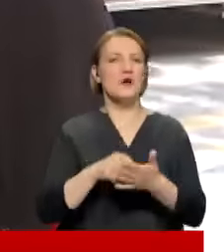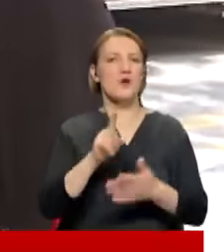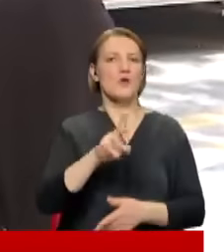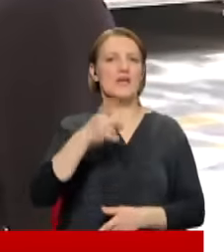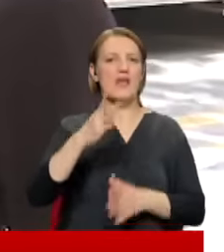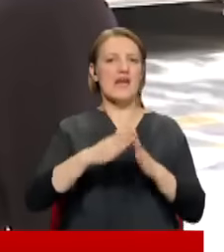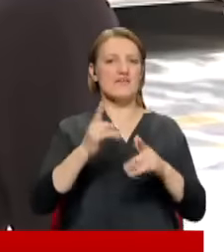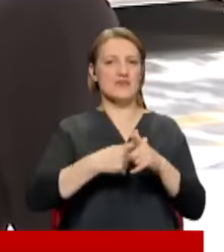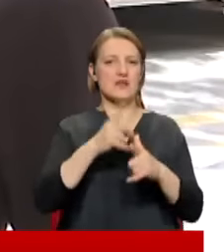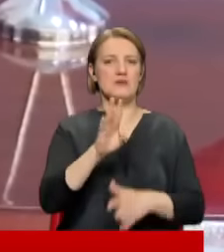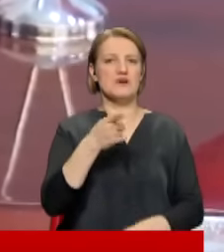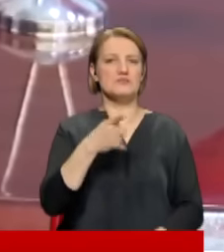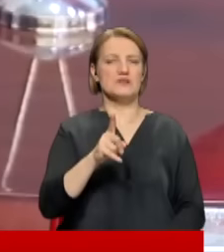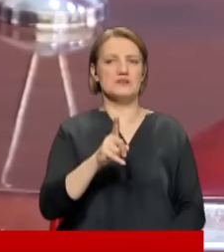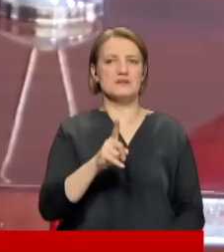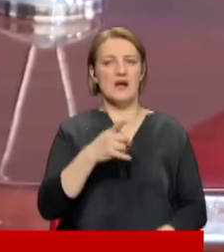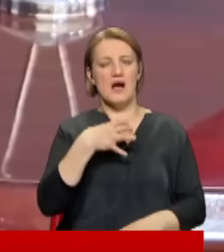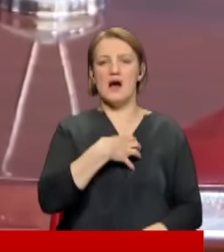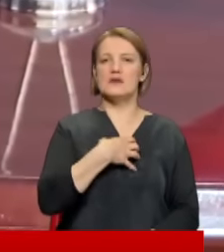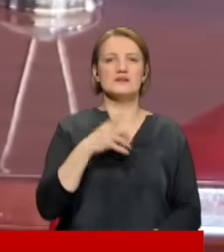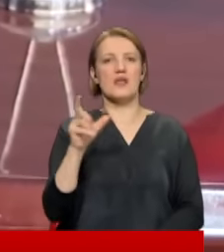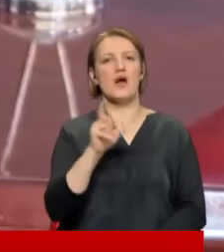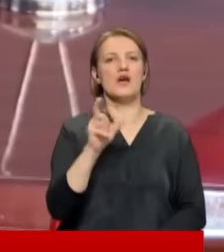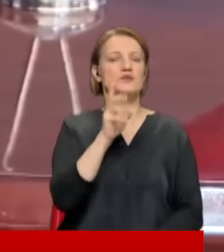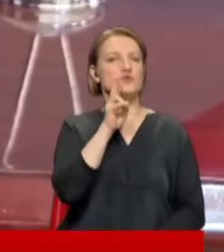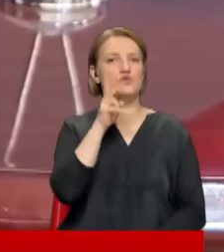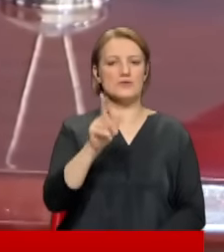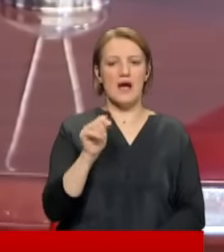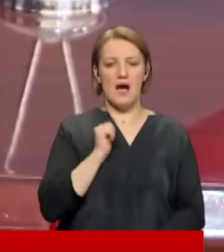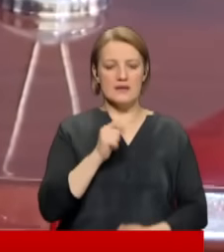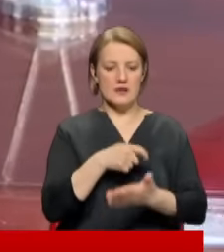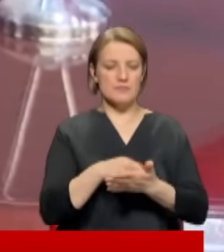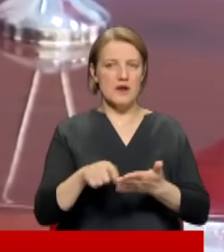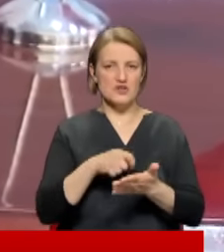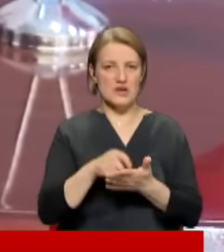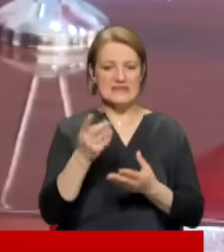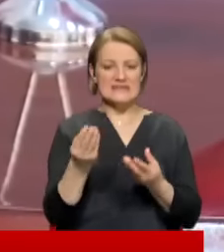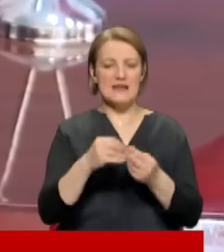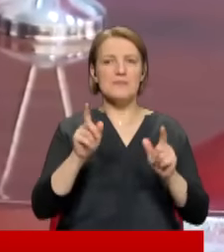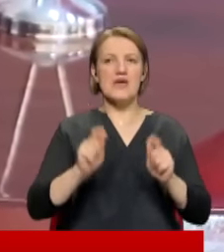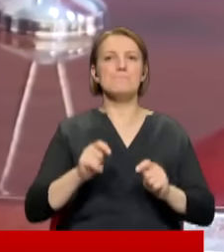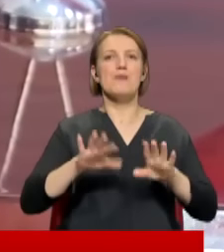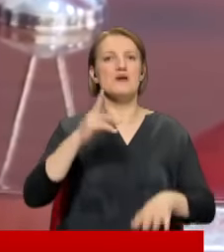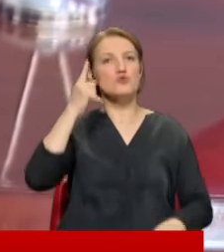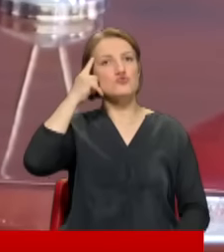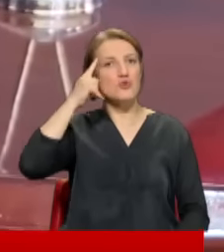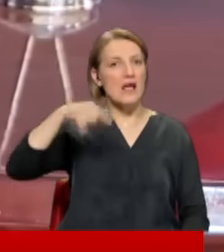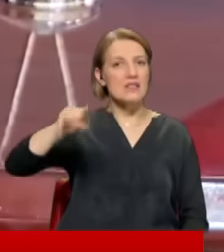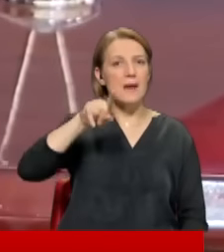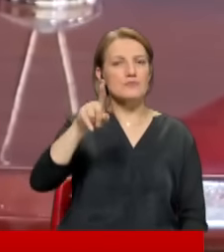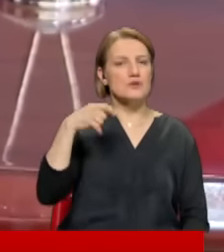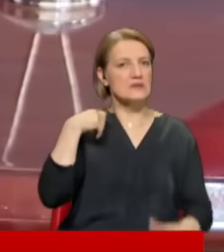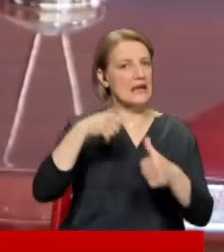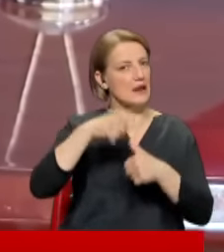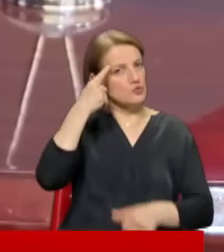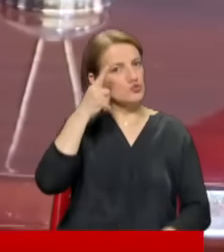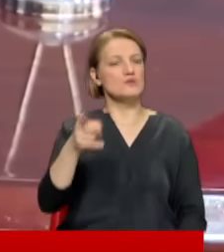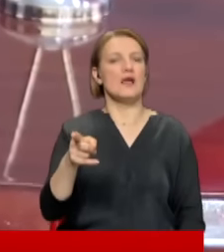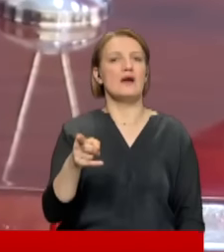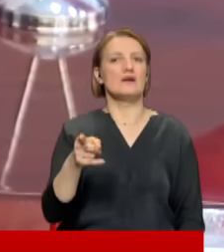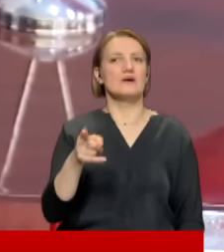lira. Ev kirası olmuş 25 bin lira. Haziran ayının sonunda asgari ücrete zam yapmamayı düşünenler bunu bir kez daha